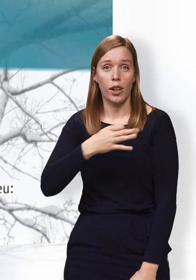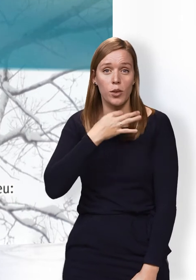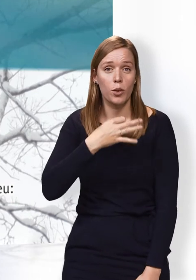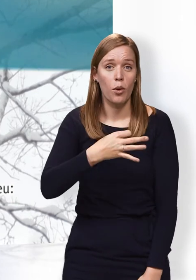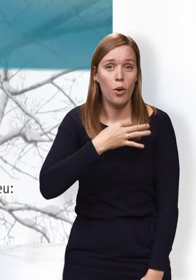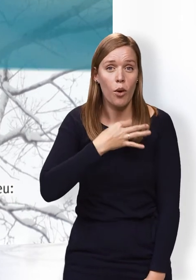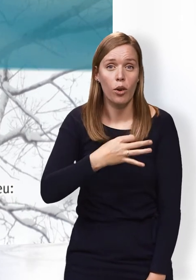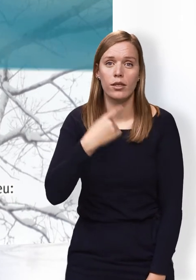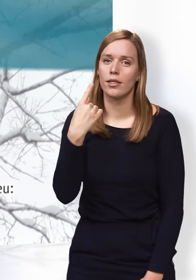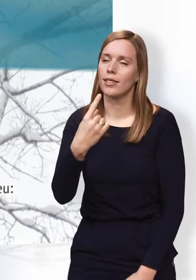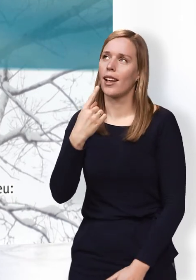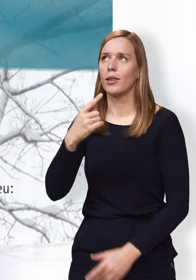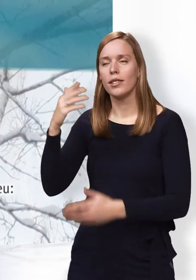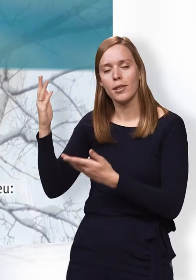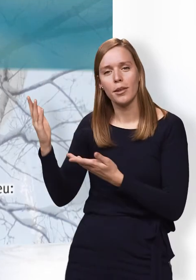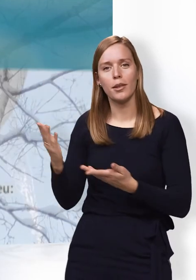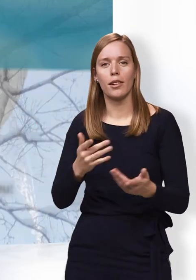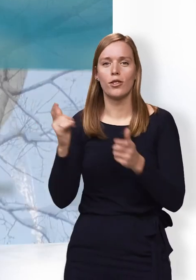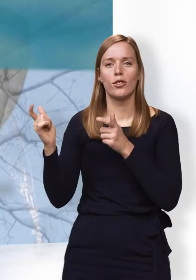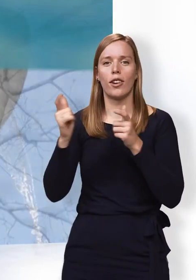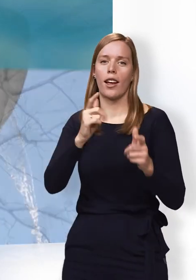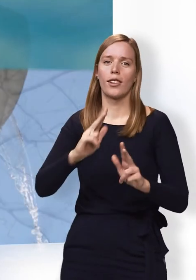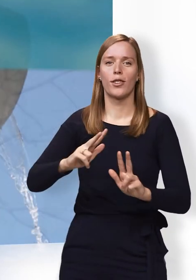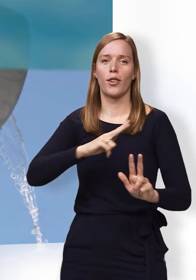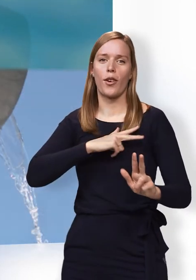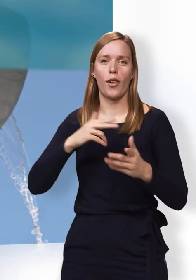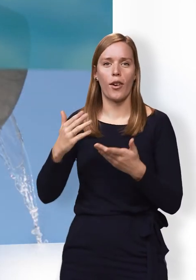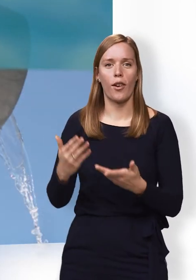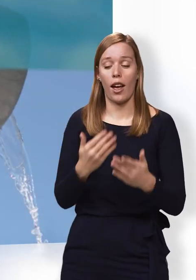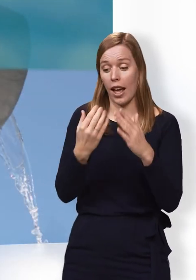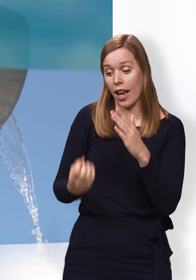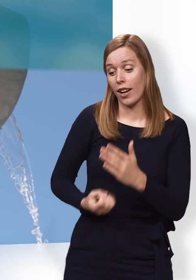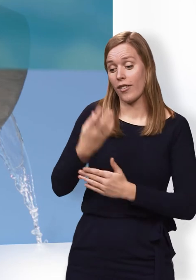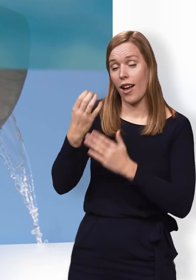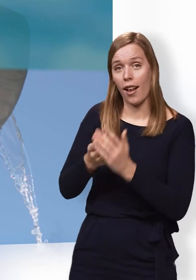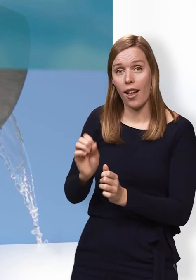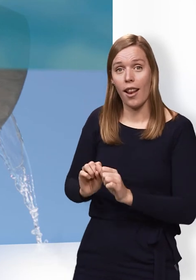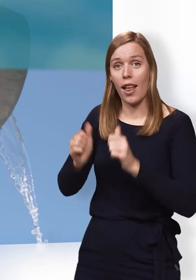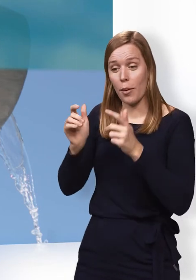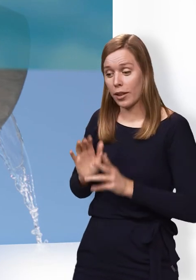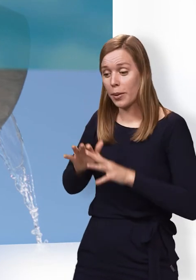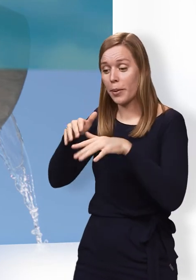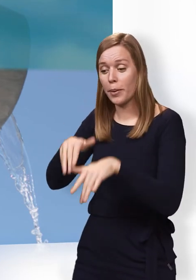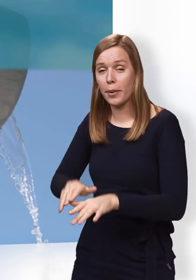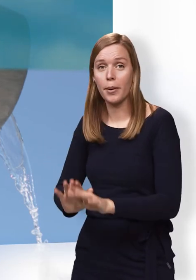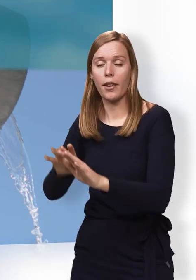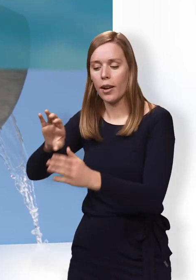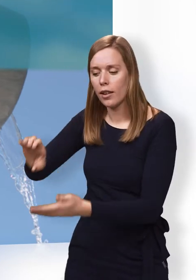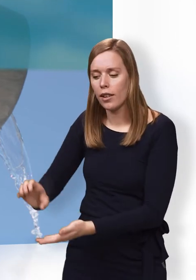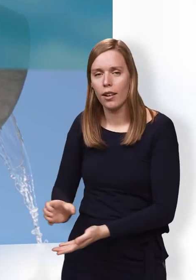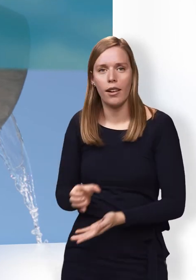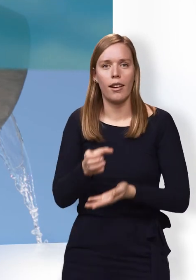durstig ist, dem gibt und schenkt er ganz treu. Aus der Quelle des Lebens,